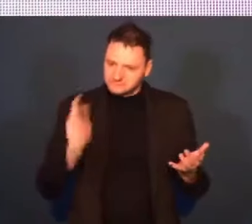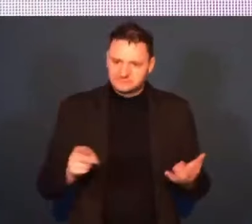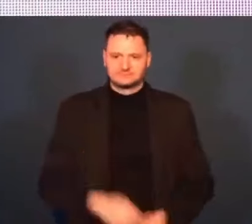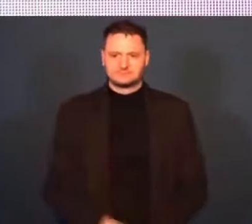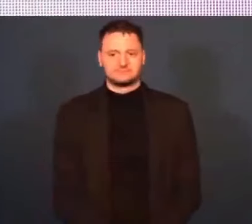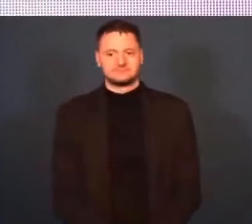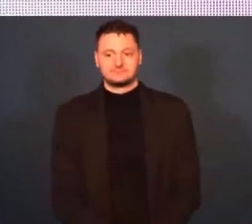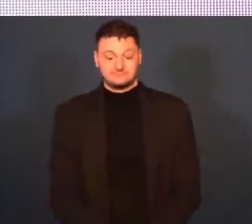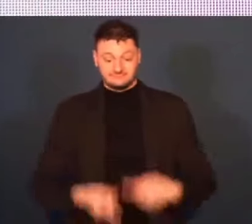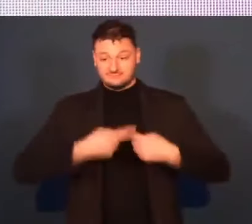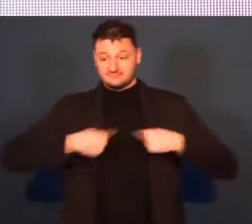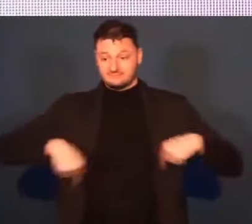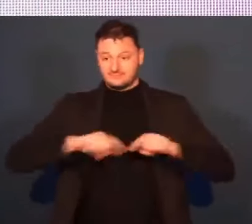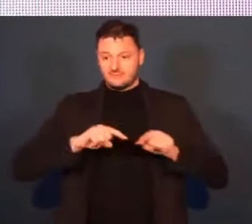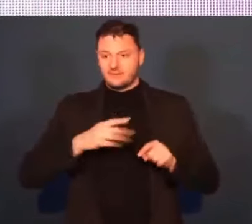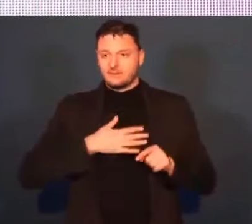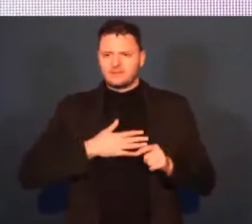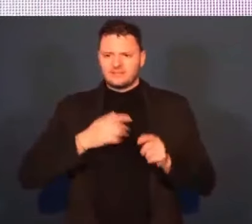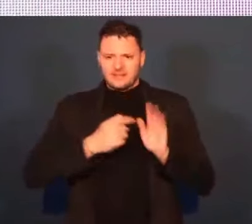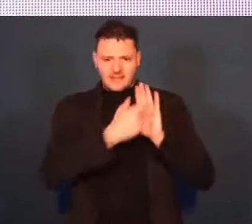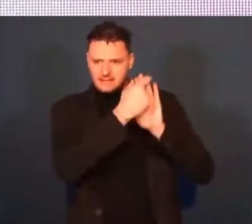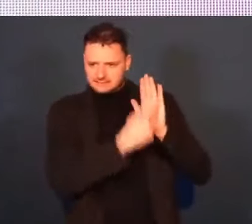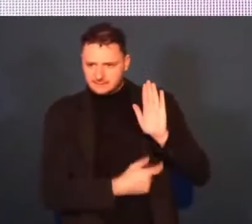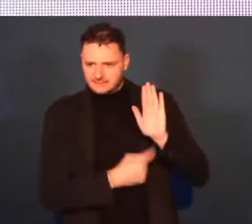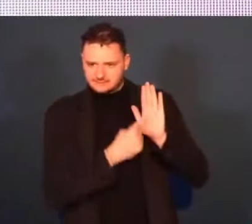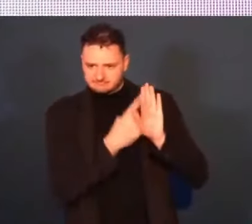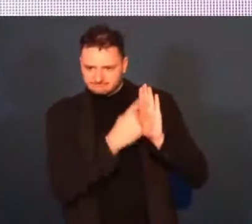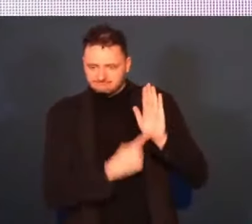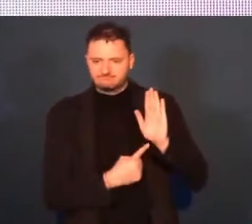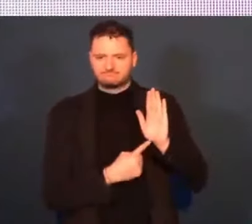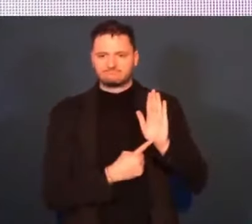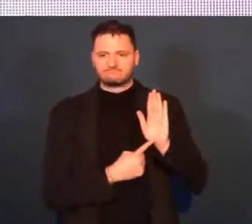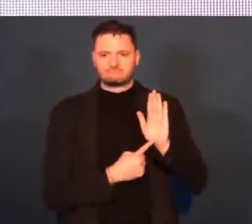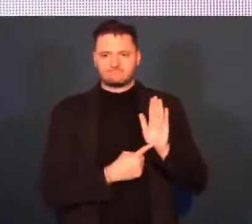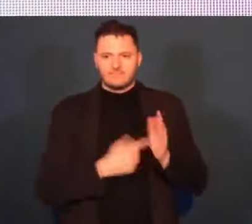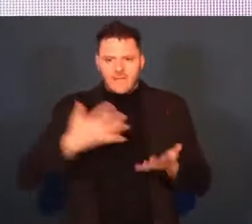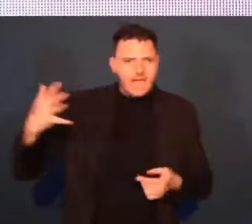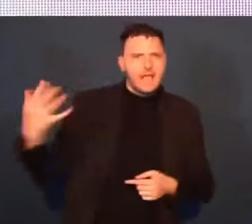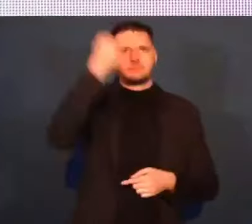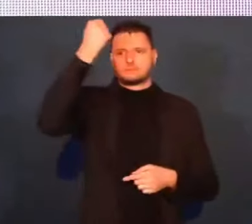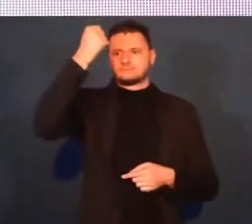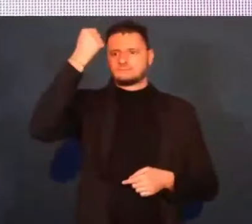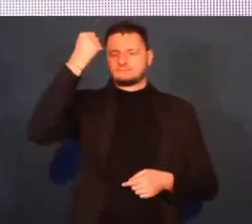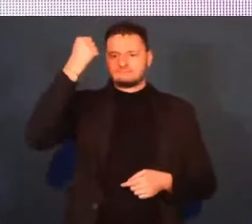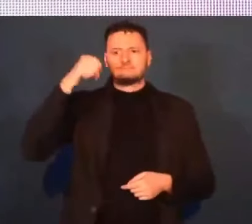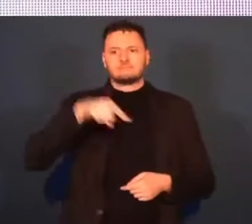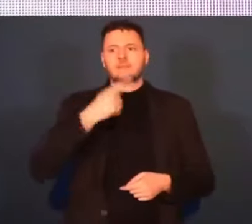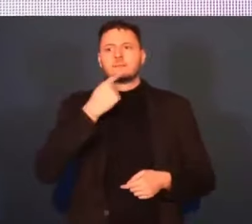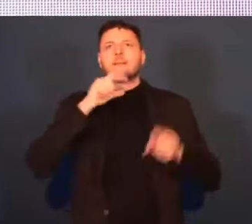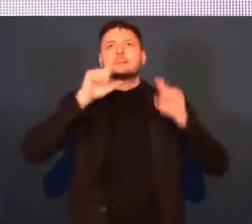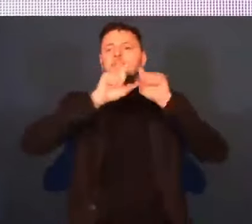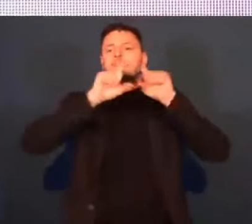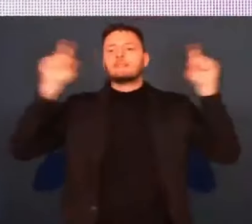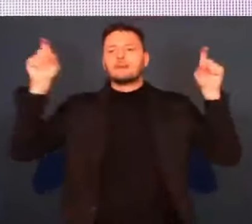Ние имаме рецептата, освен амбицията, освен името за промяната, ние вече показахме, че